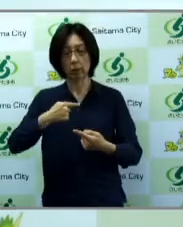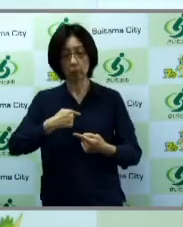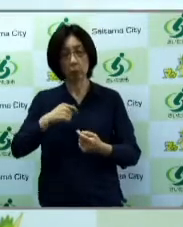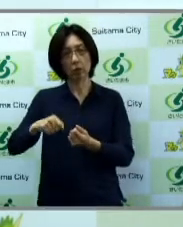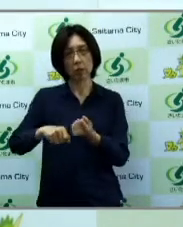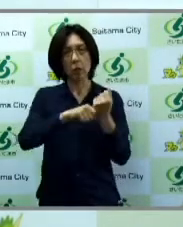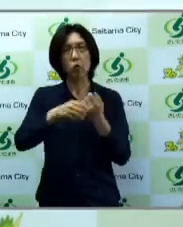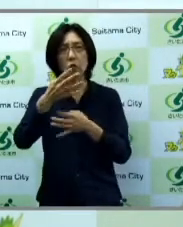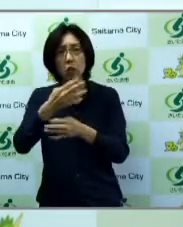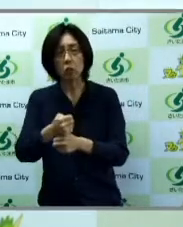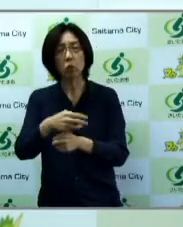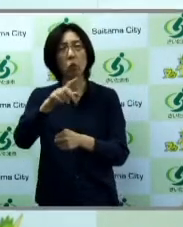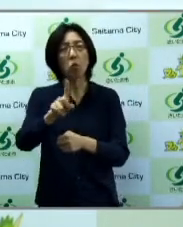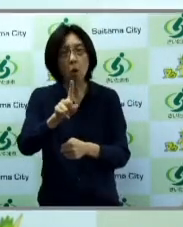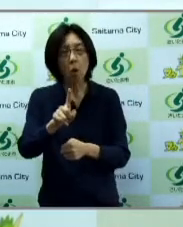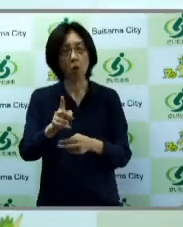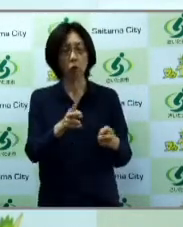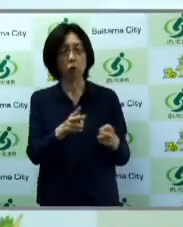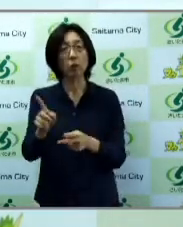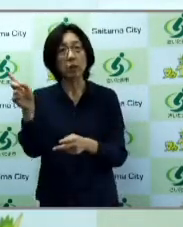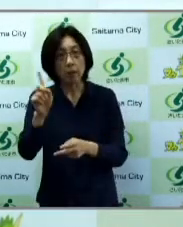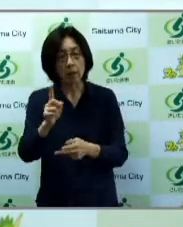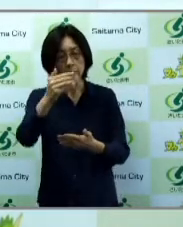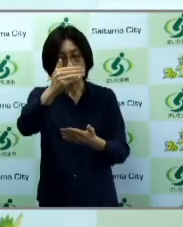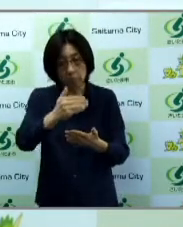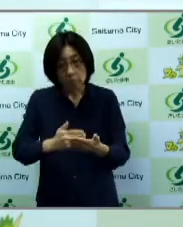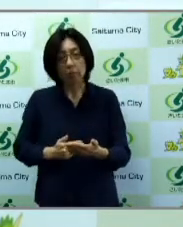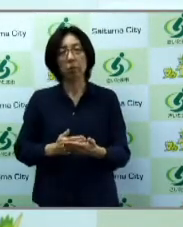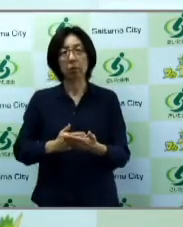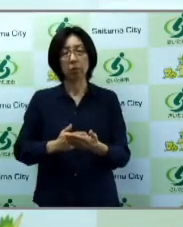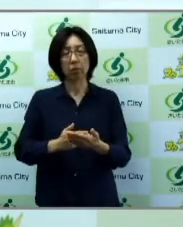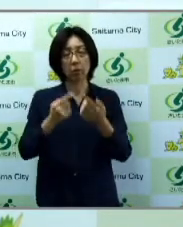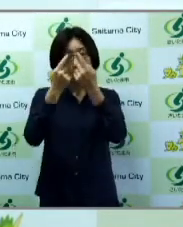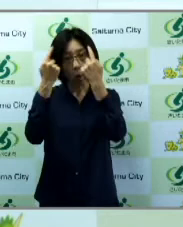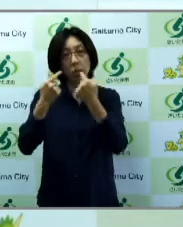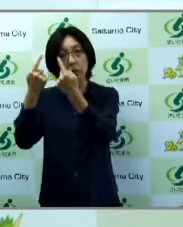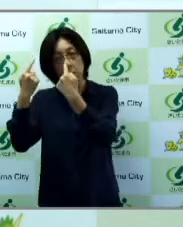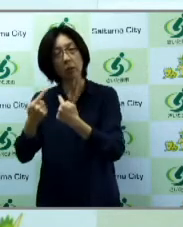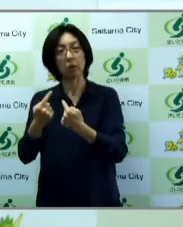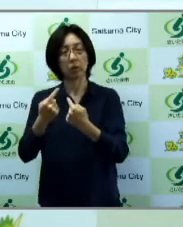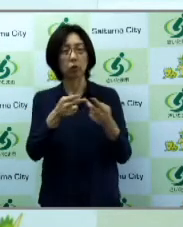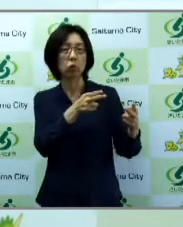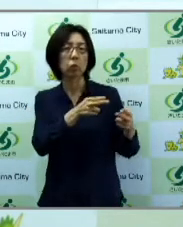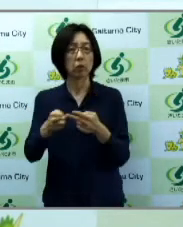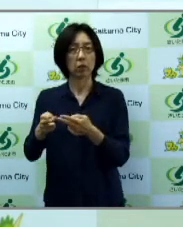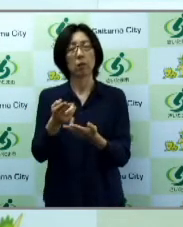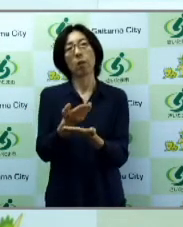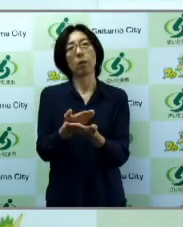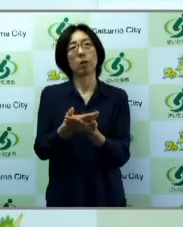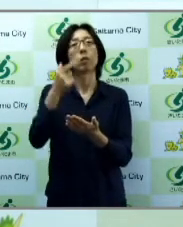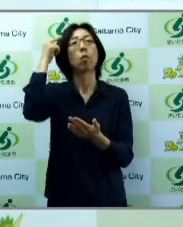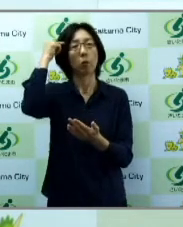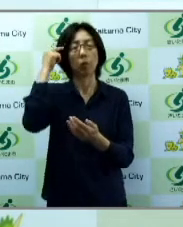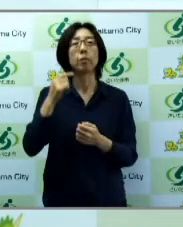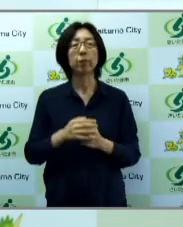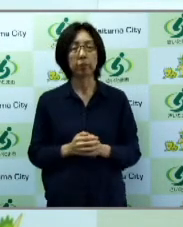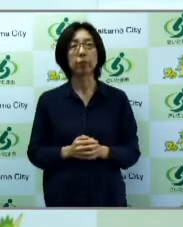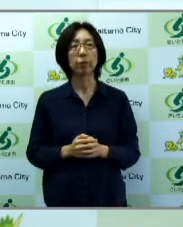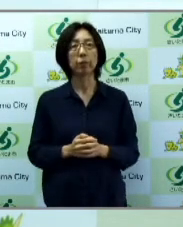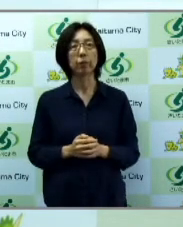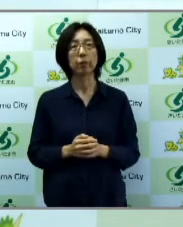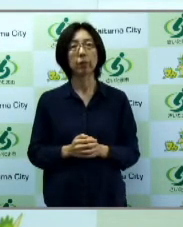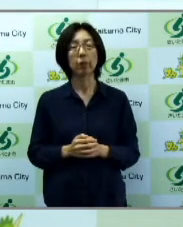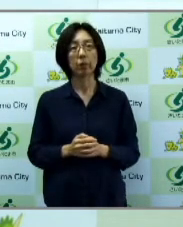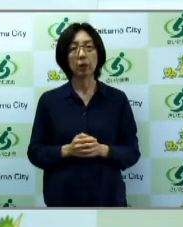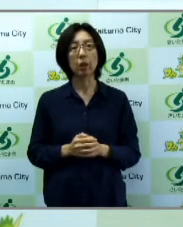ております。令和元年東日本台風後に見直した対策としては、まず避難勧告など防災情報